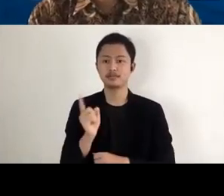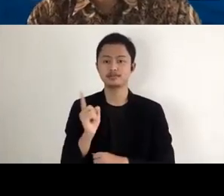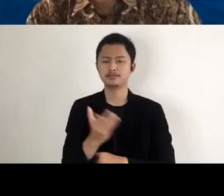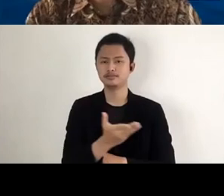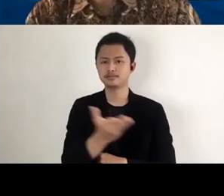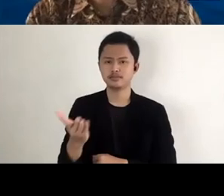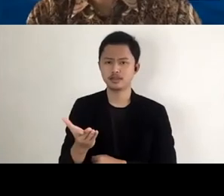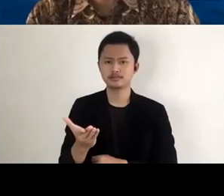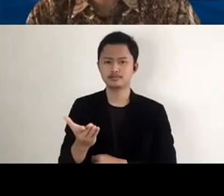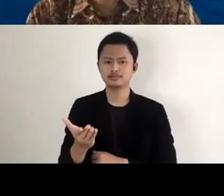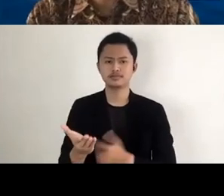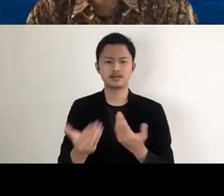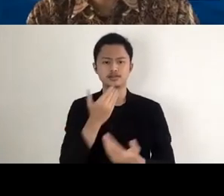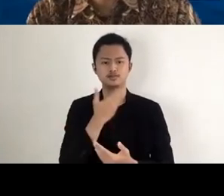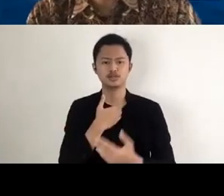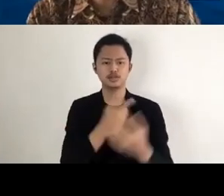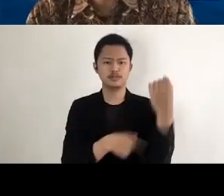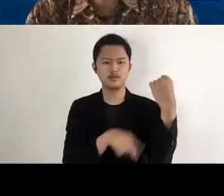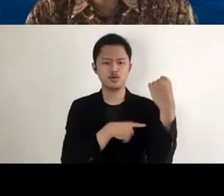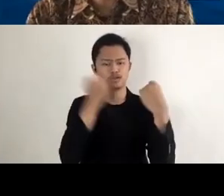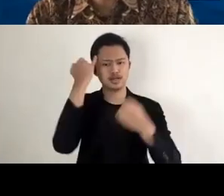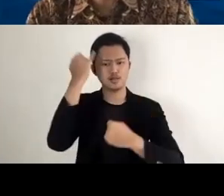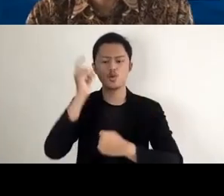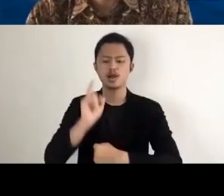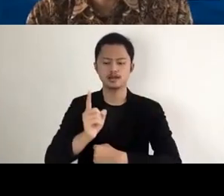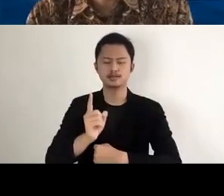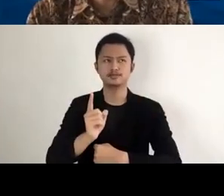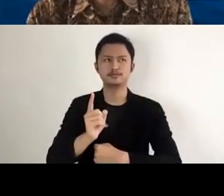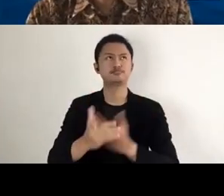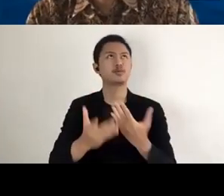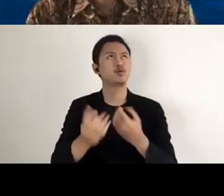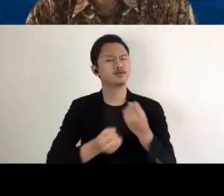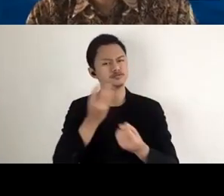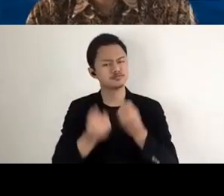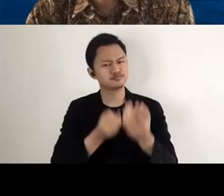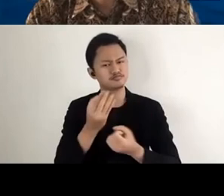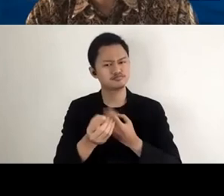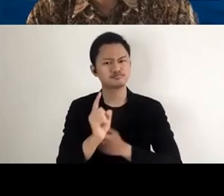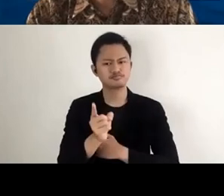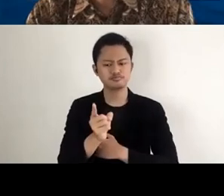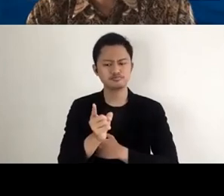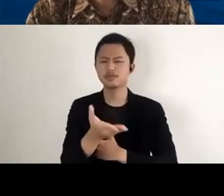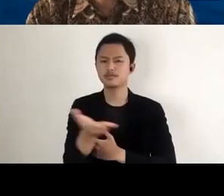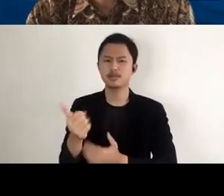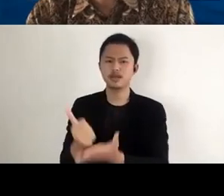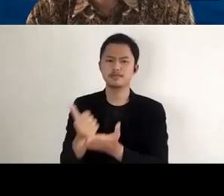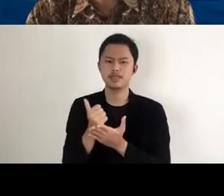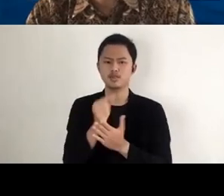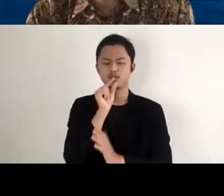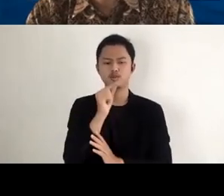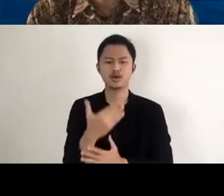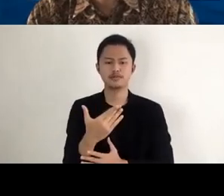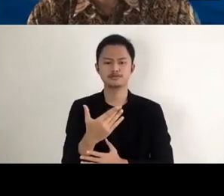pasti memiliki keterampilan pengetahuan yang sudah di sampaikan akan membantu mereka untuk